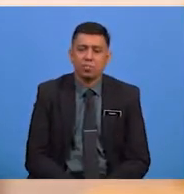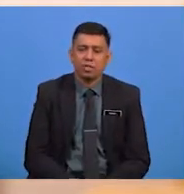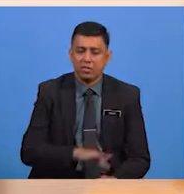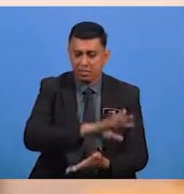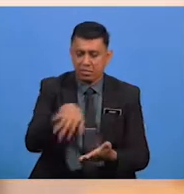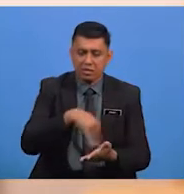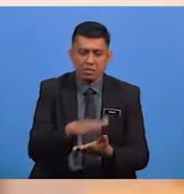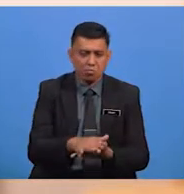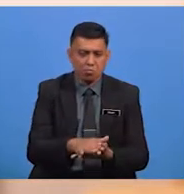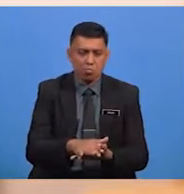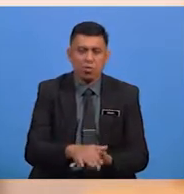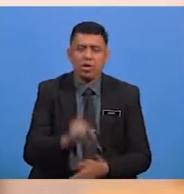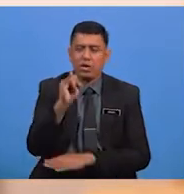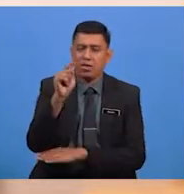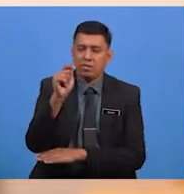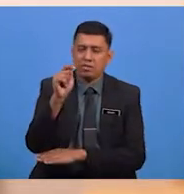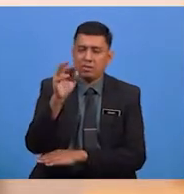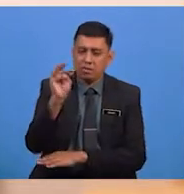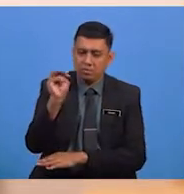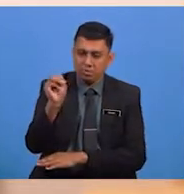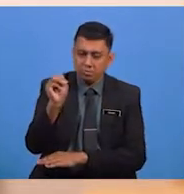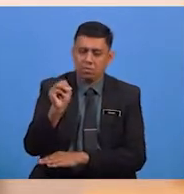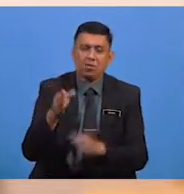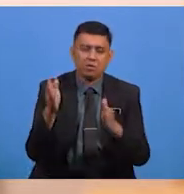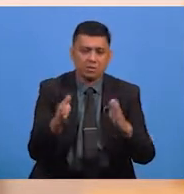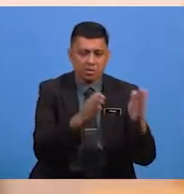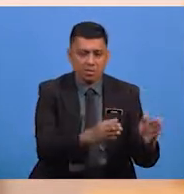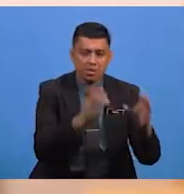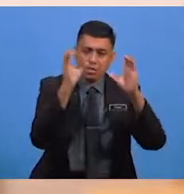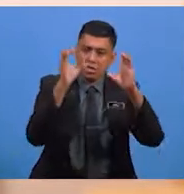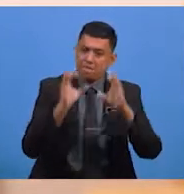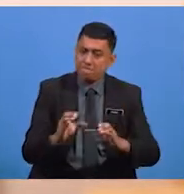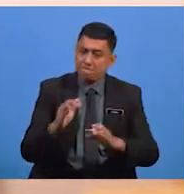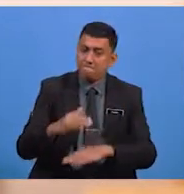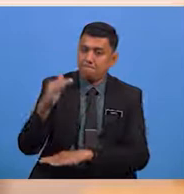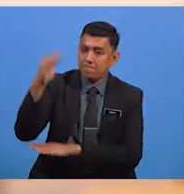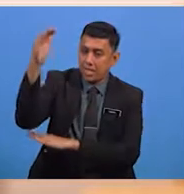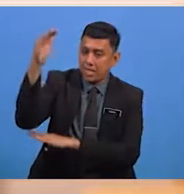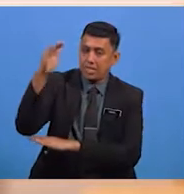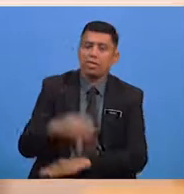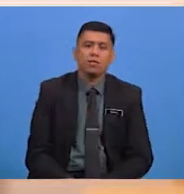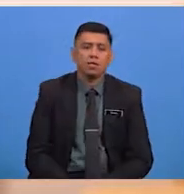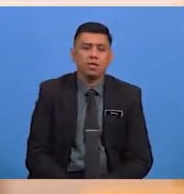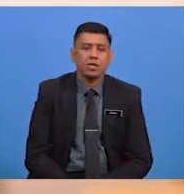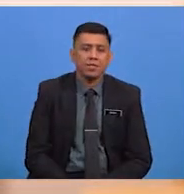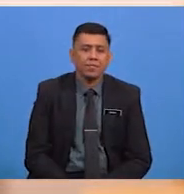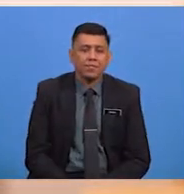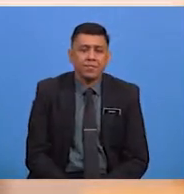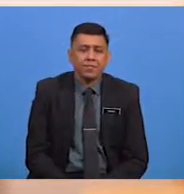Semua item-item dalam senarai itu disusun secara menaik ke atas dalam